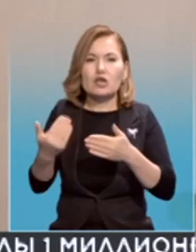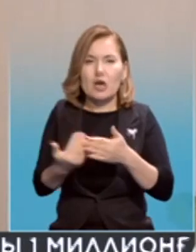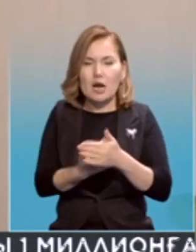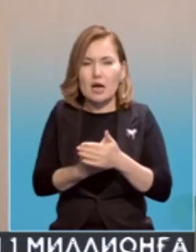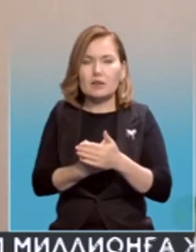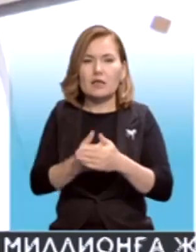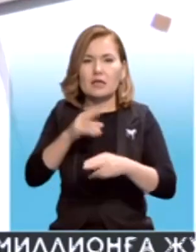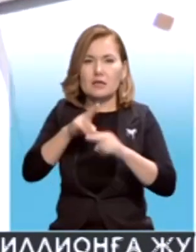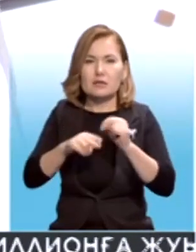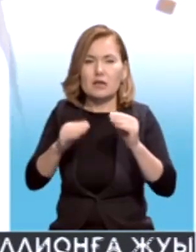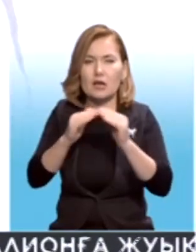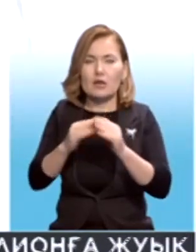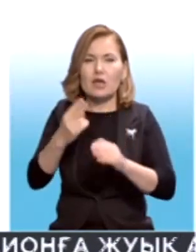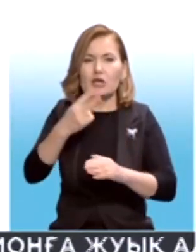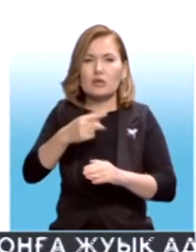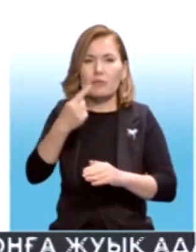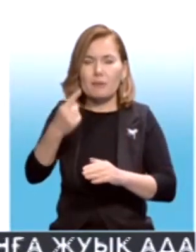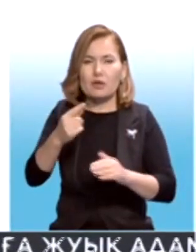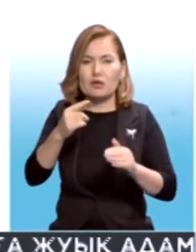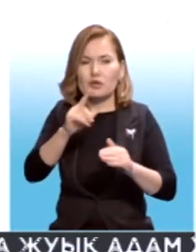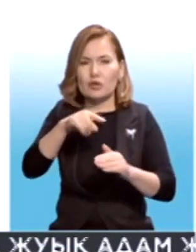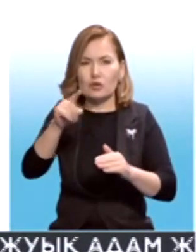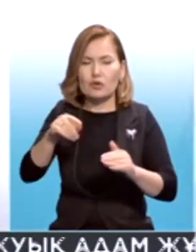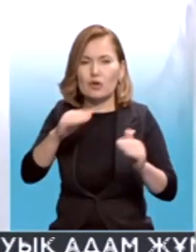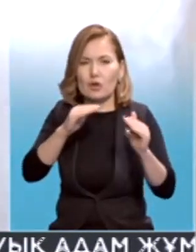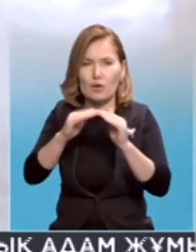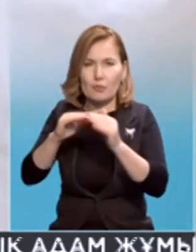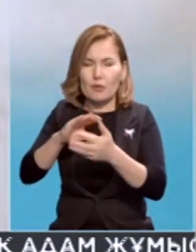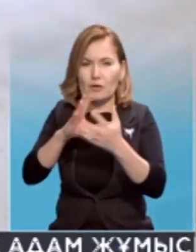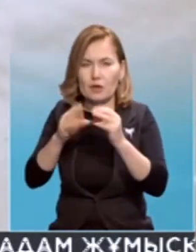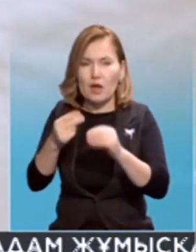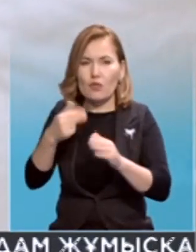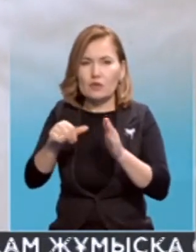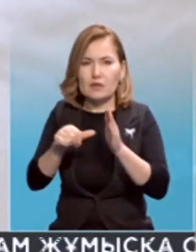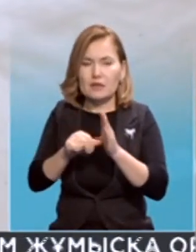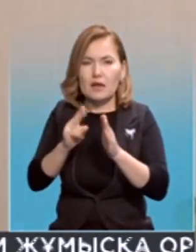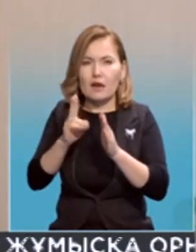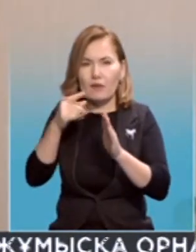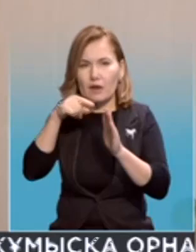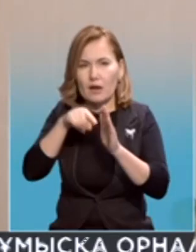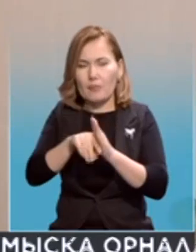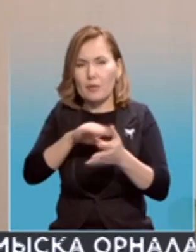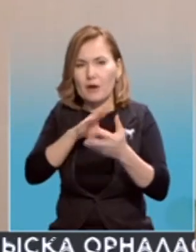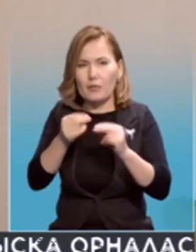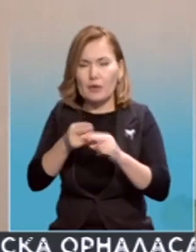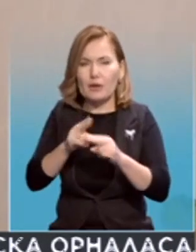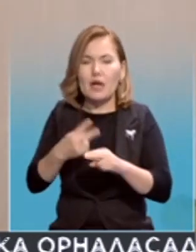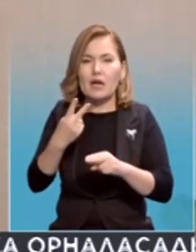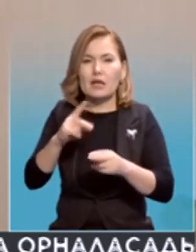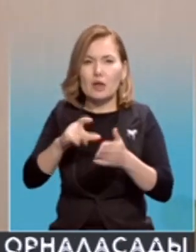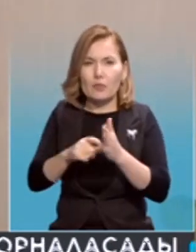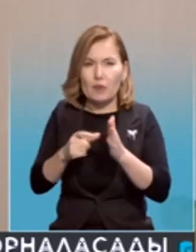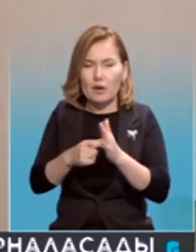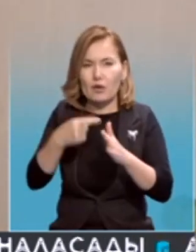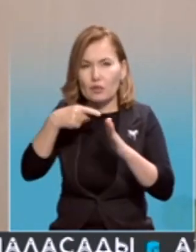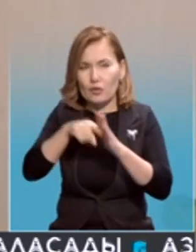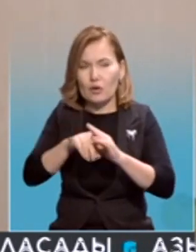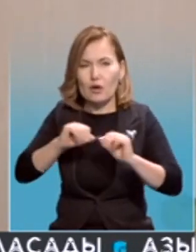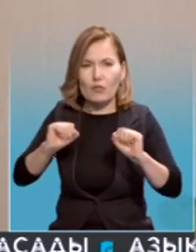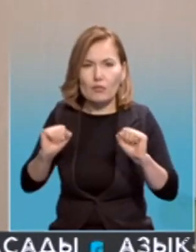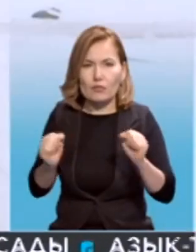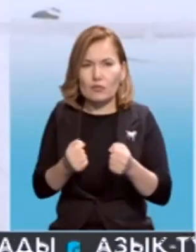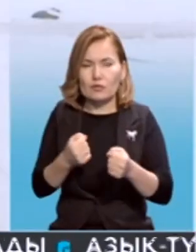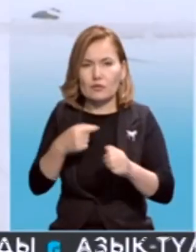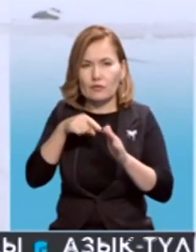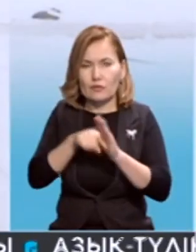шағын ауданындағы 21-ші квартал нөмірі 3-ші үй 36-шы пәтер. Осы пәтердегі екі бөлменде тап осылай мұз басып